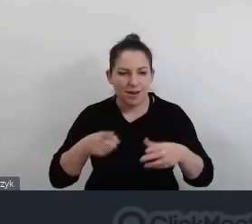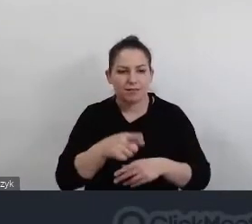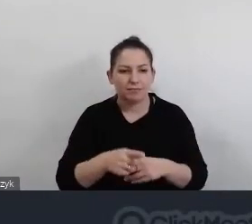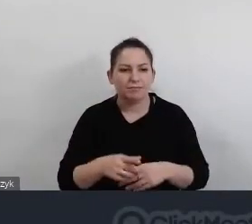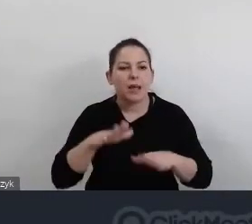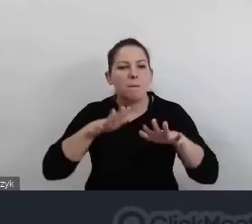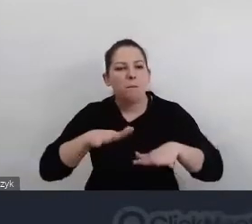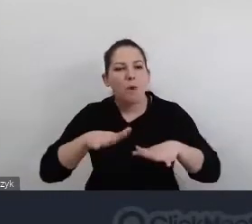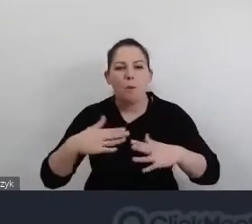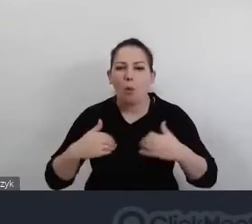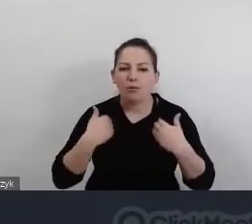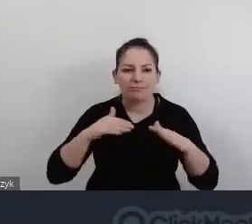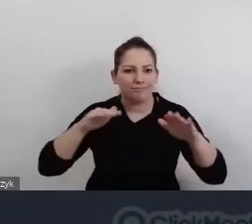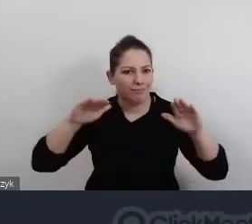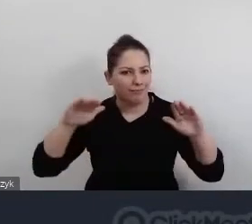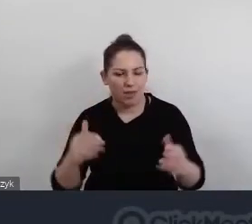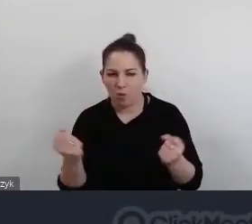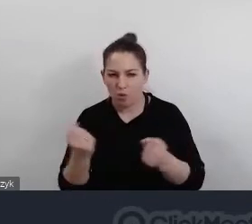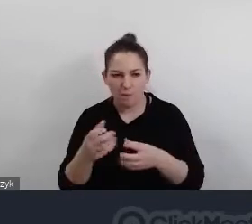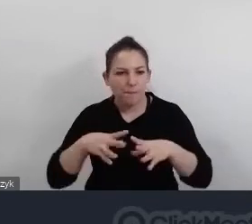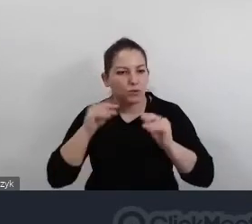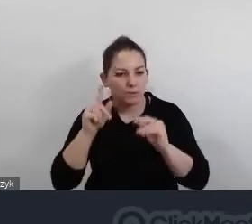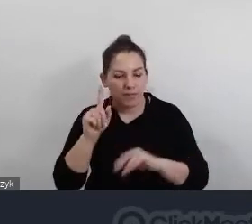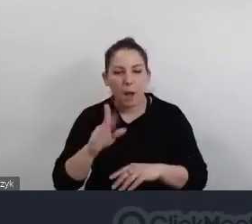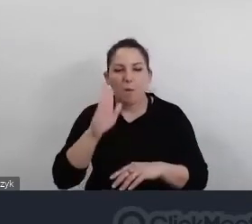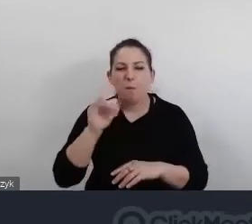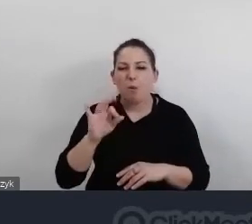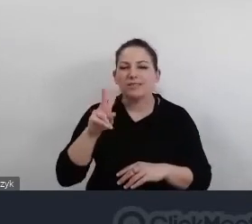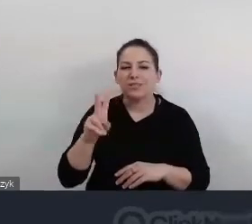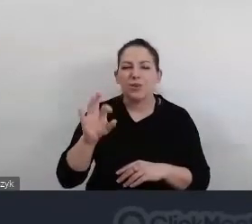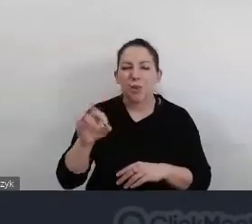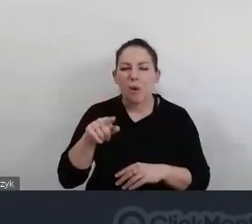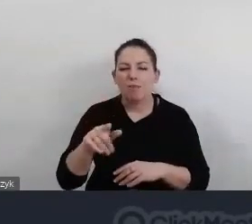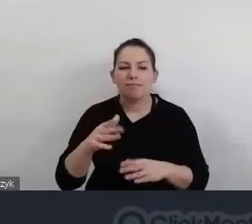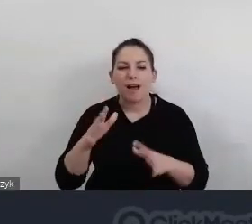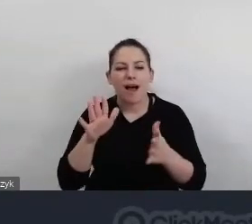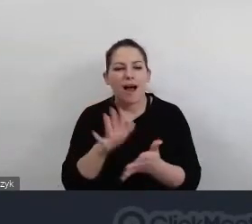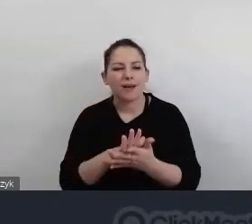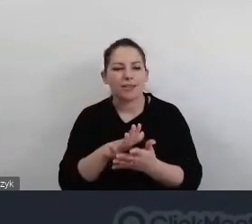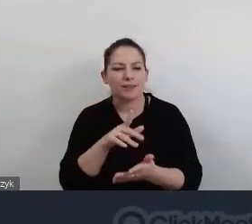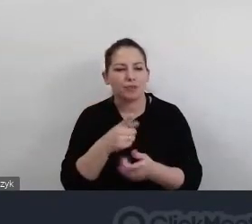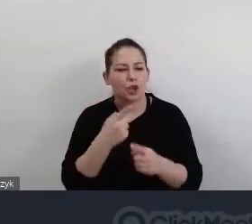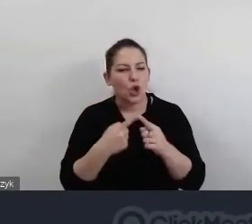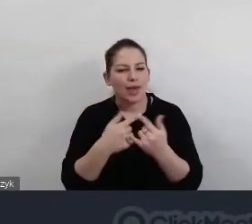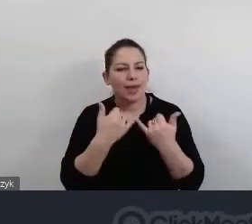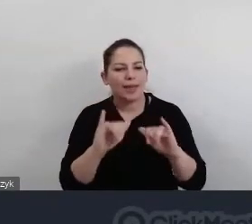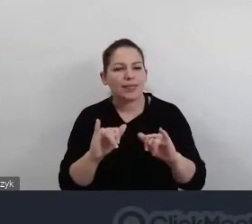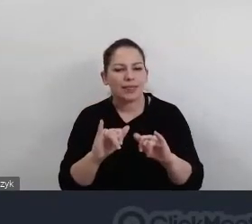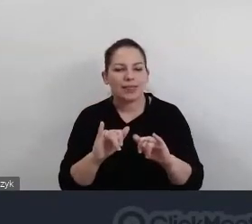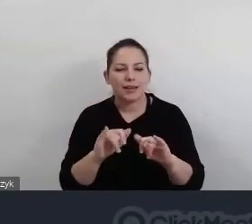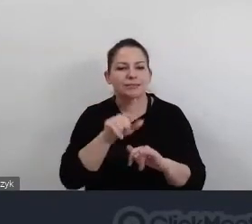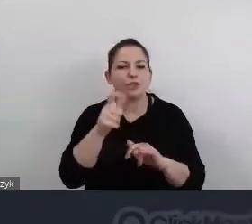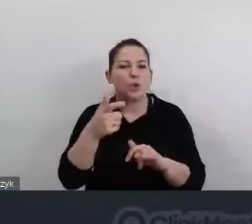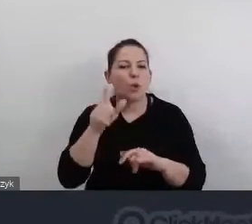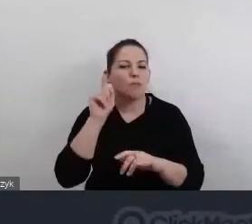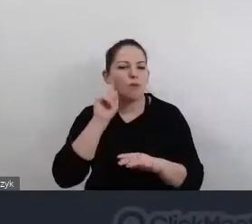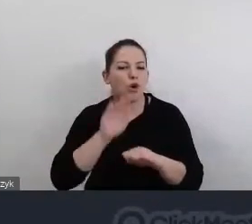uzdrowiskowych. Busko ma charakter zdecydowanie inny niż tutaj koledzy